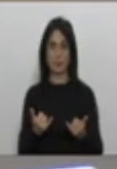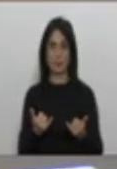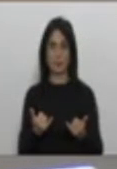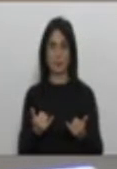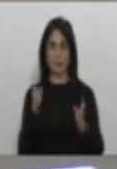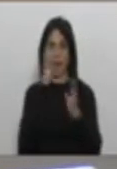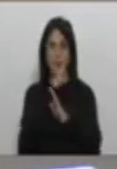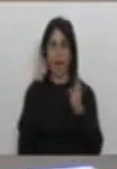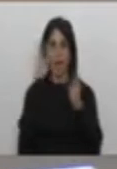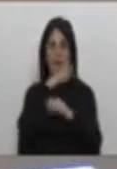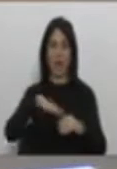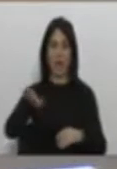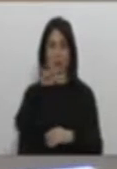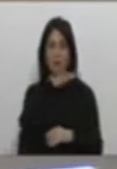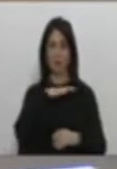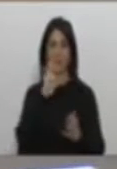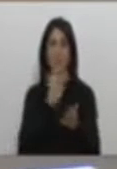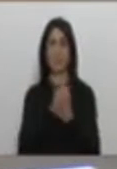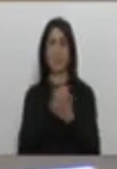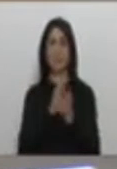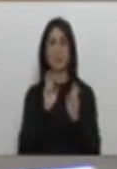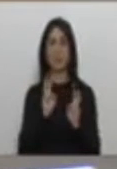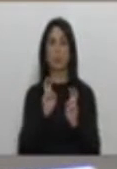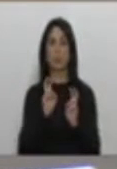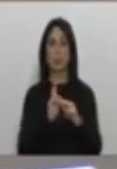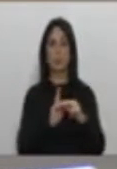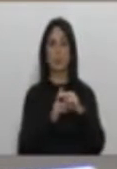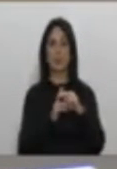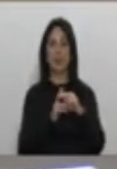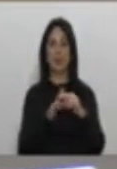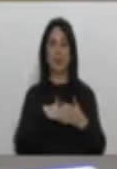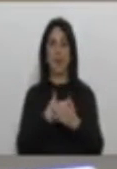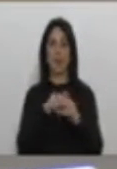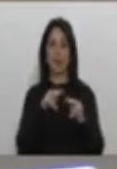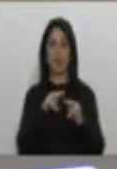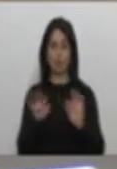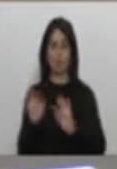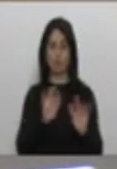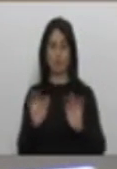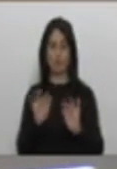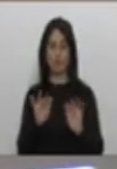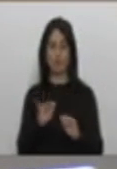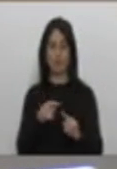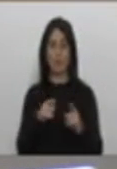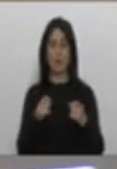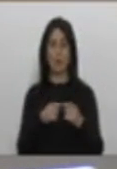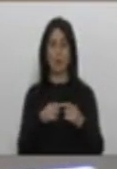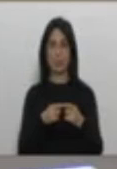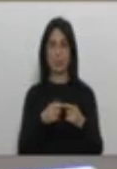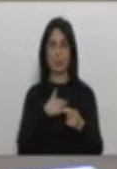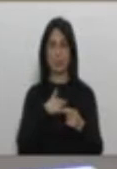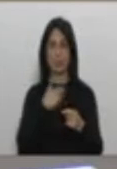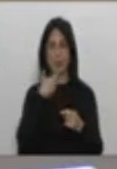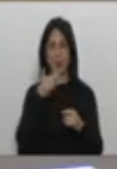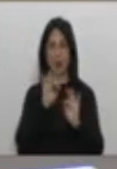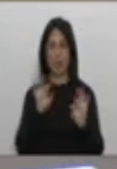ატმოსფერული ჰაერის დაბინძურების პრევენციის აქტიური კონტროლი მიმდინარეობს. Am კუთხით მინდა მოგახსენოთ,